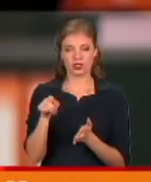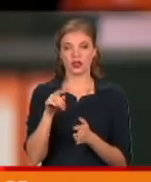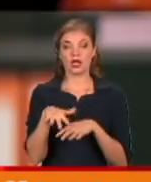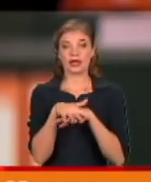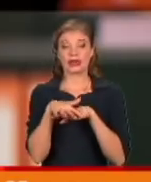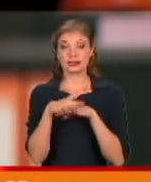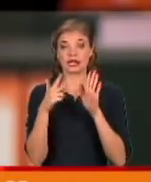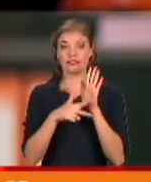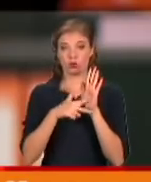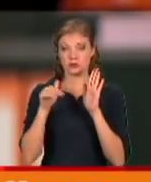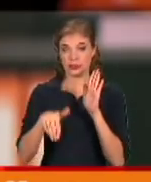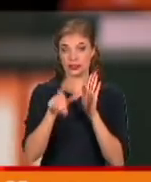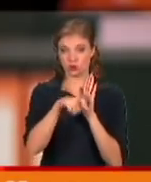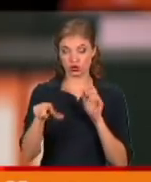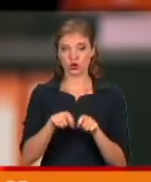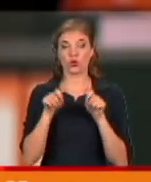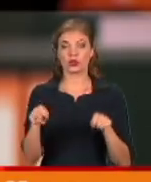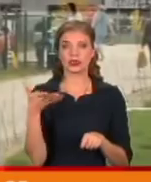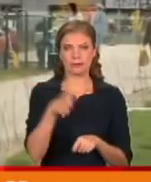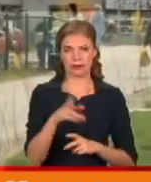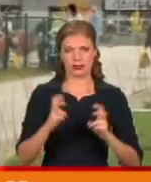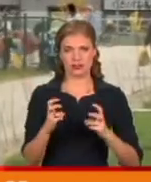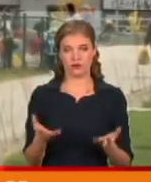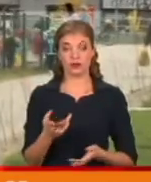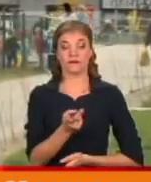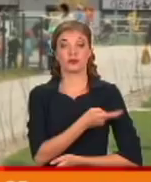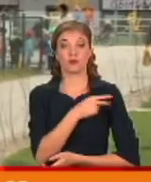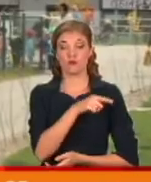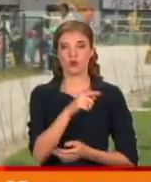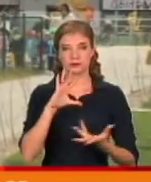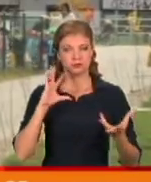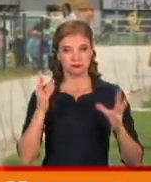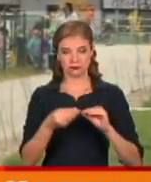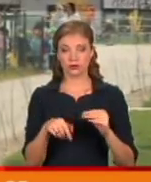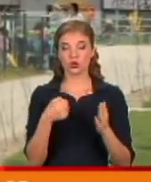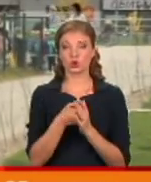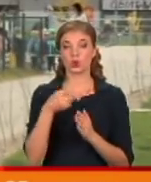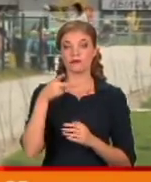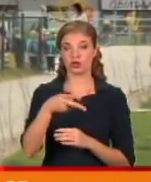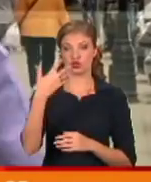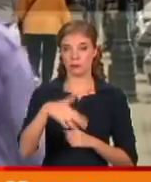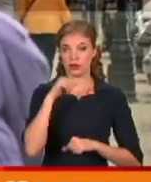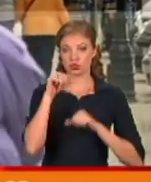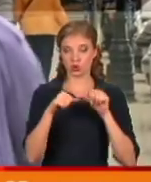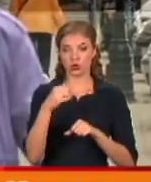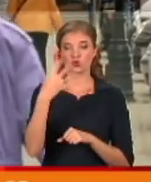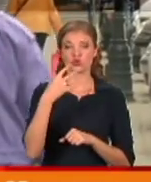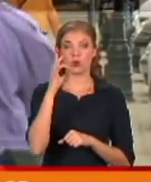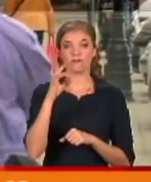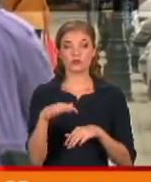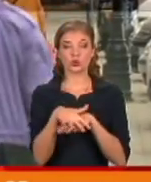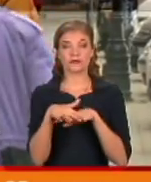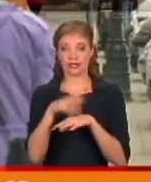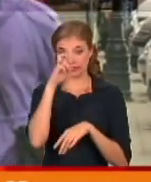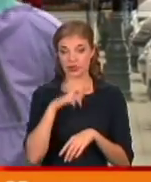население 8 тысяч людей, открыто 5 заводов. Польські соціологи порахували, до 2050 року 40%